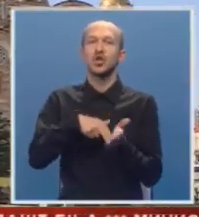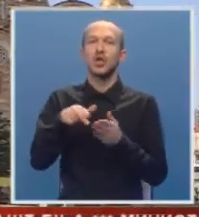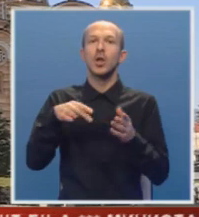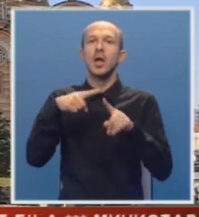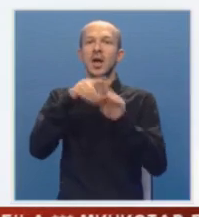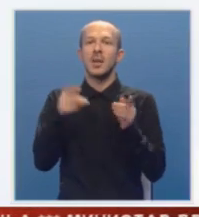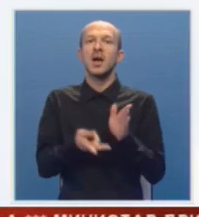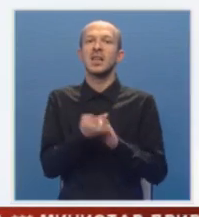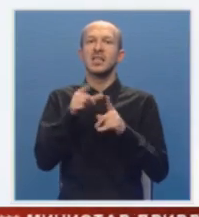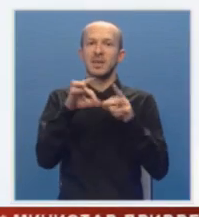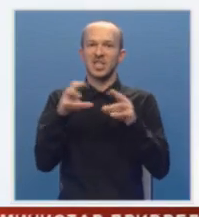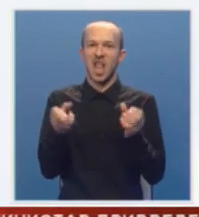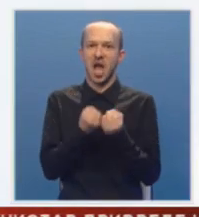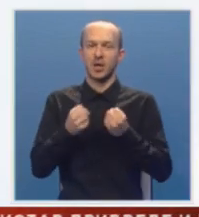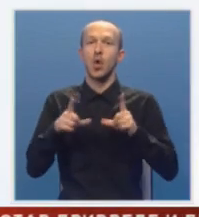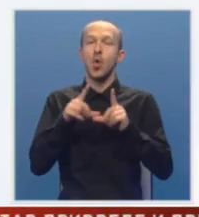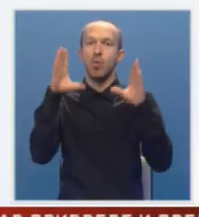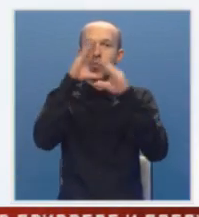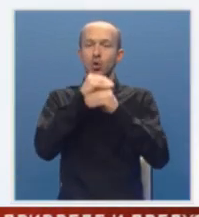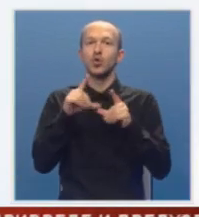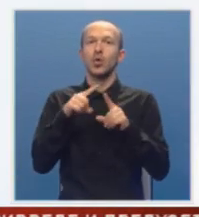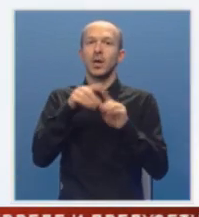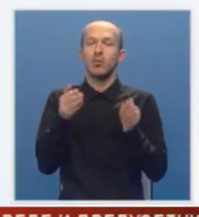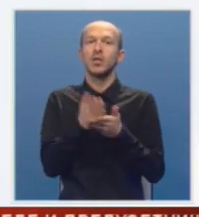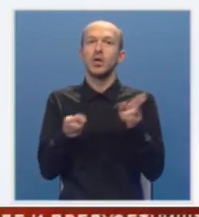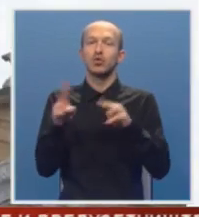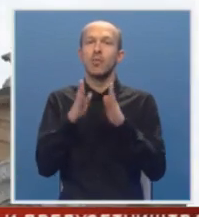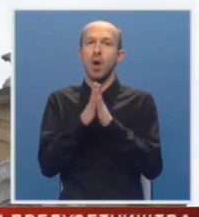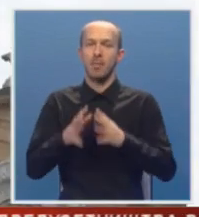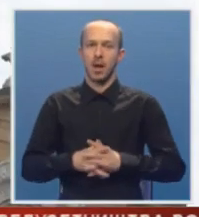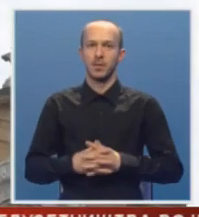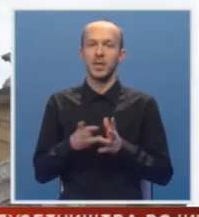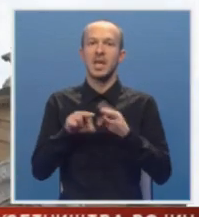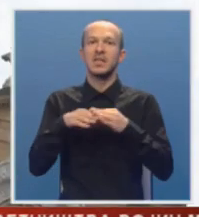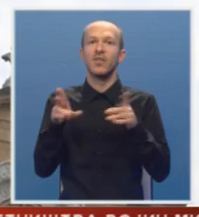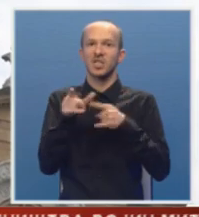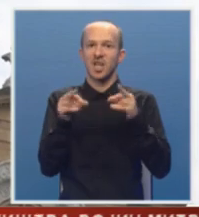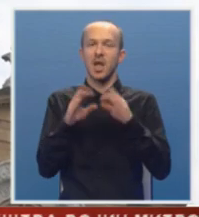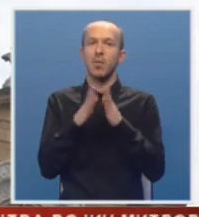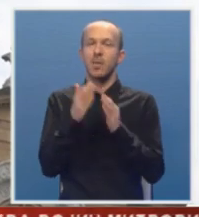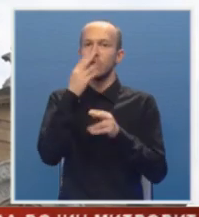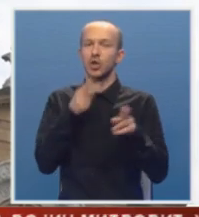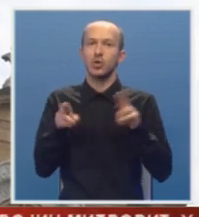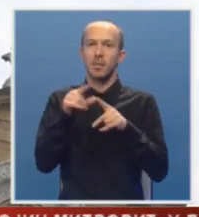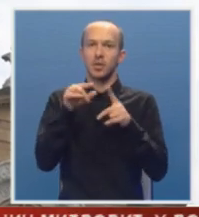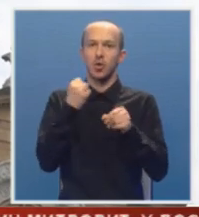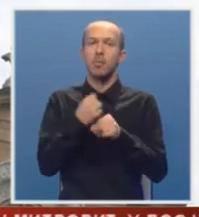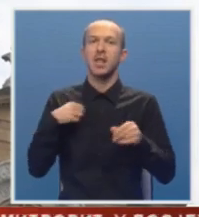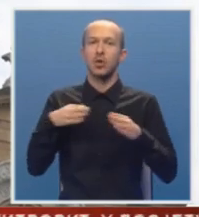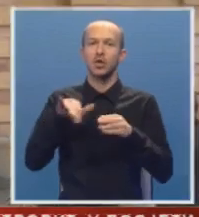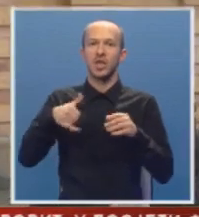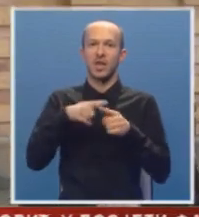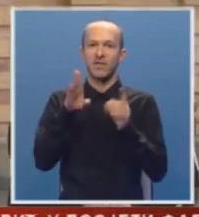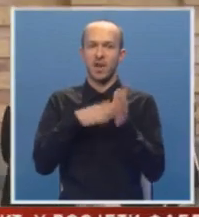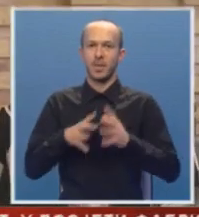kod Hrama Hrista Spasitelja. U ponoć će u hramu biti služen moleban na Svetog Vasilija. Moleban će služiti episkop Banjalučki